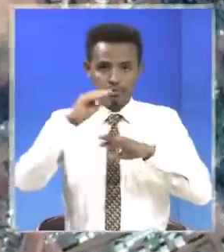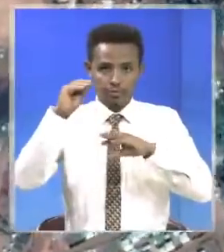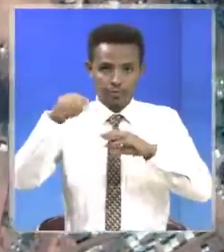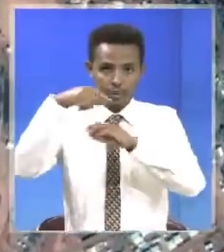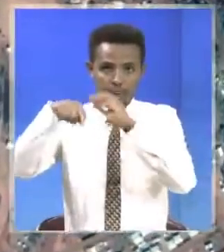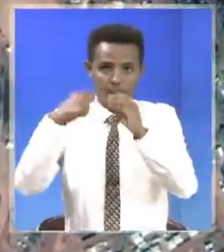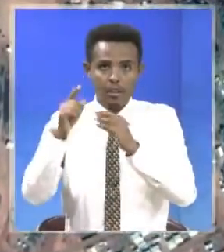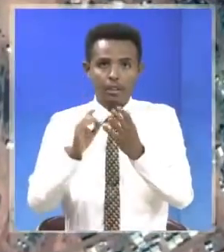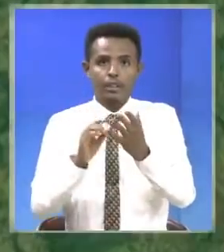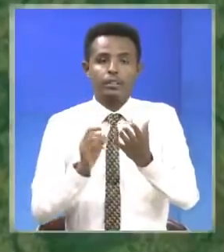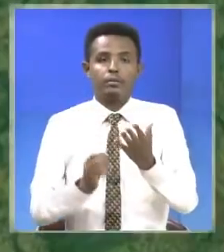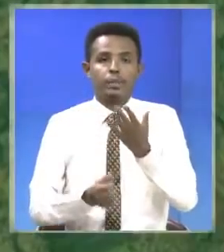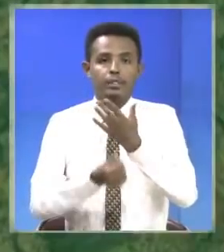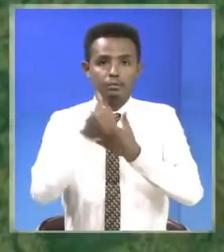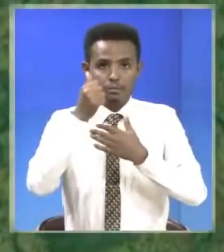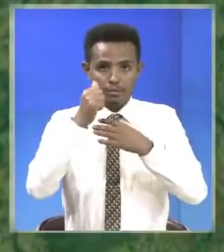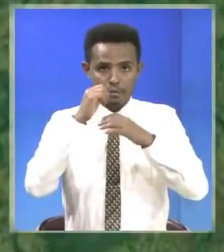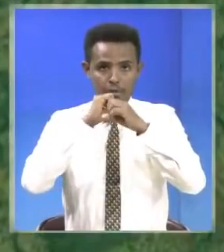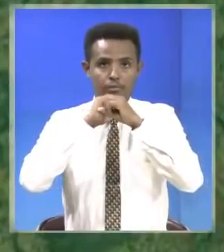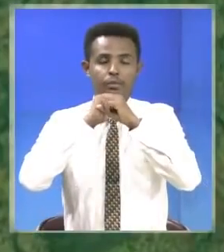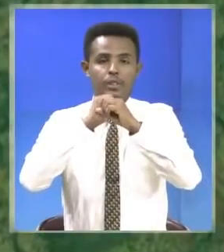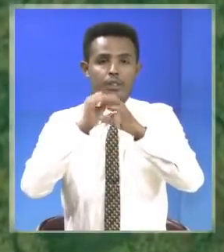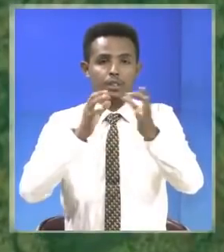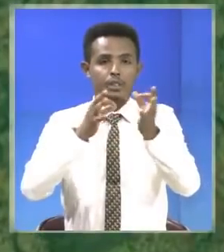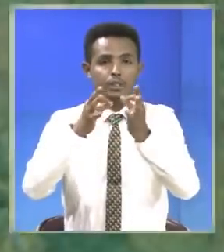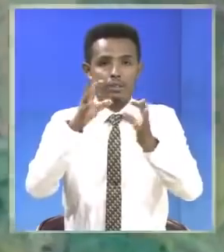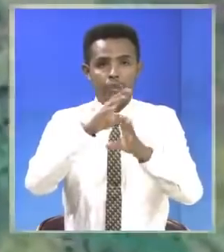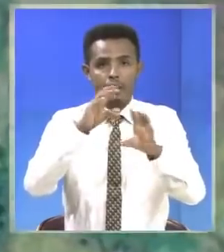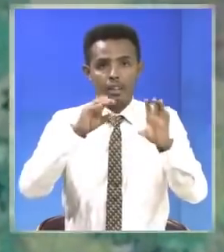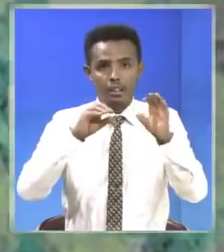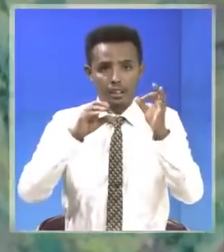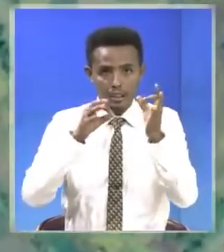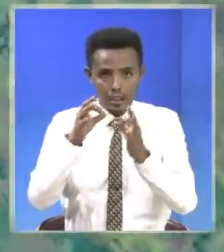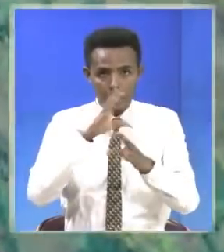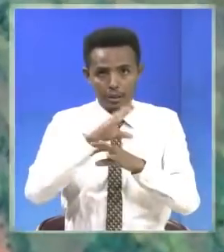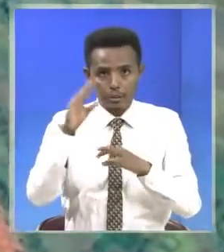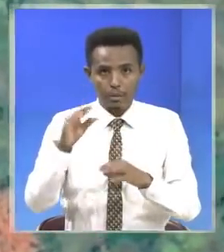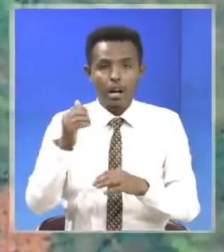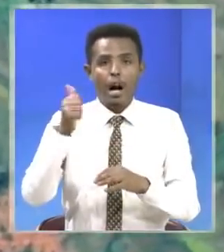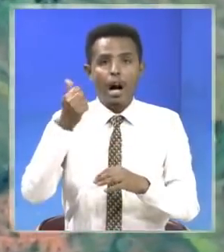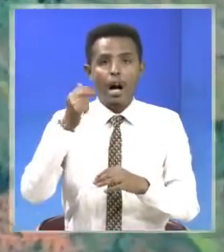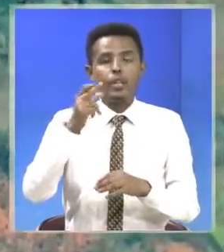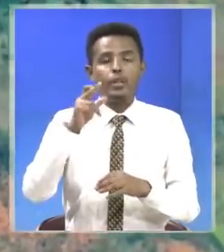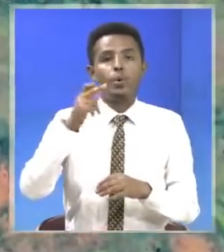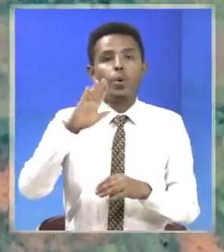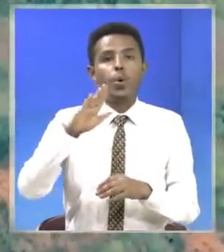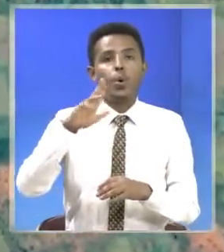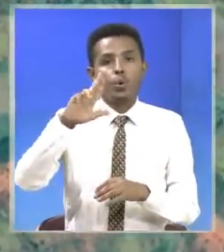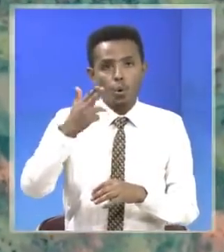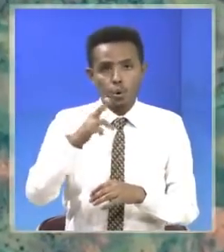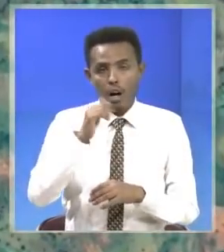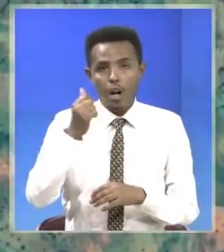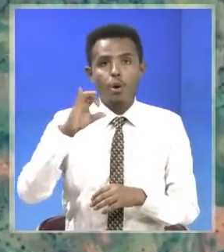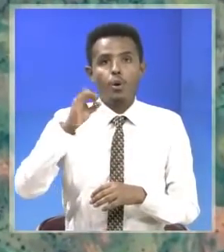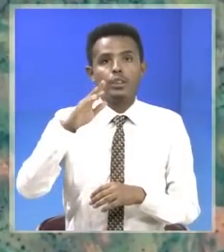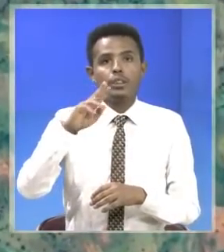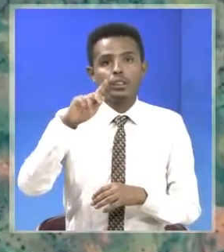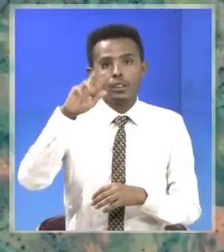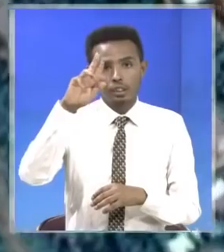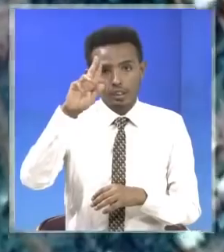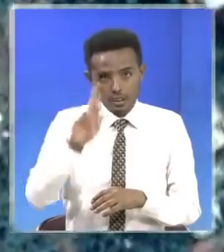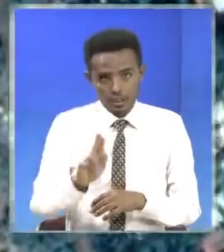ንጹሃን መገደላቸውን መዘገባችን ይታወሳል። በተመሳሳይ በሆሮ ጉድሩ ወለጋ ዞን አቤደንጎሮ ወረዳ ሎምጫ ቀበሌና አካባቢው ዘን